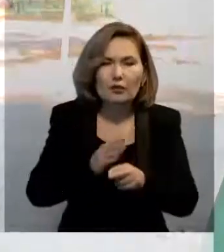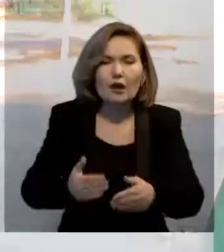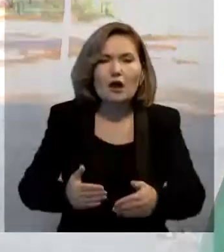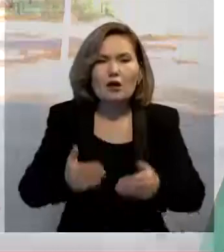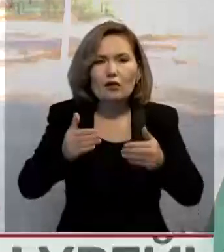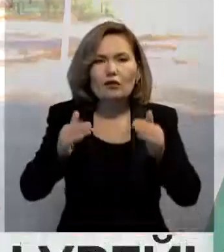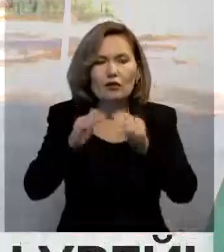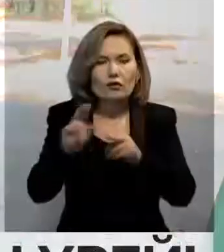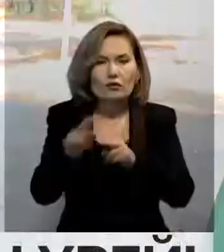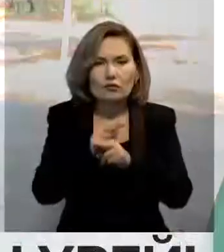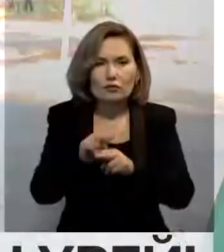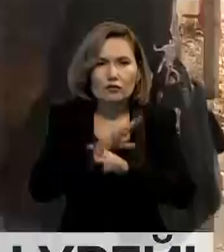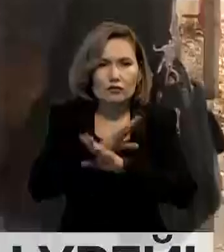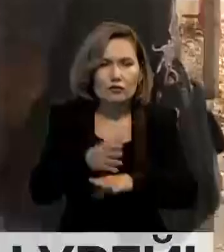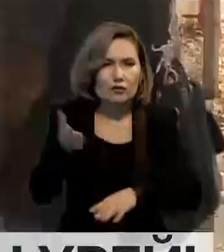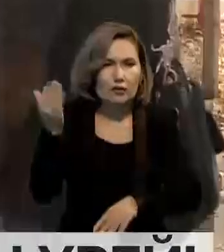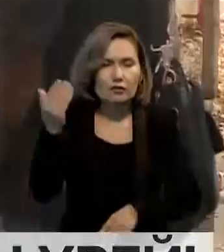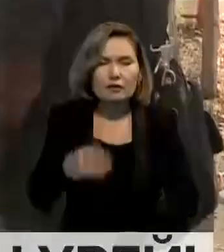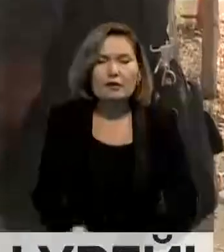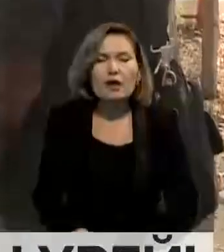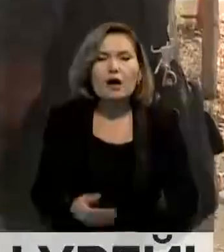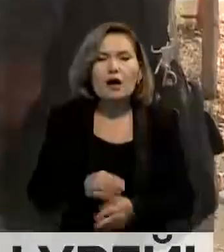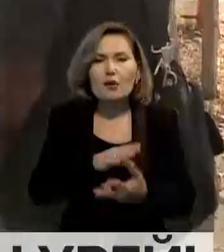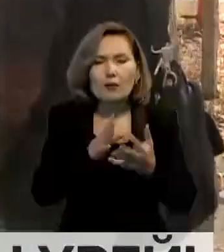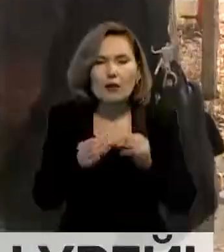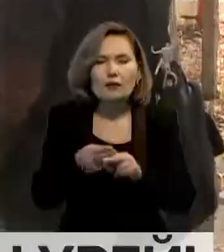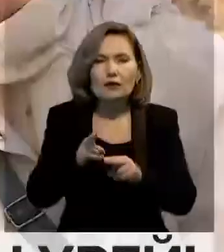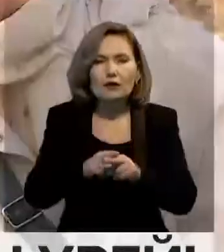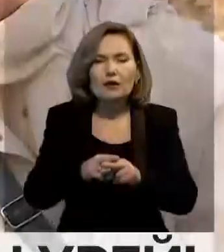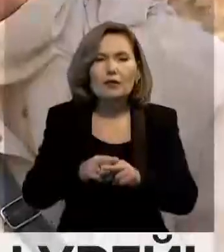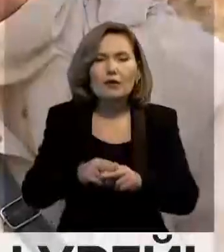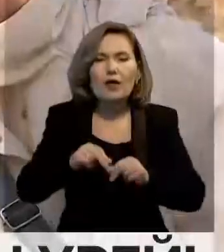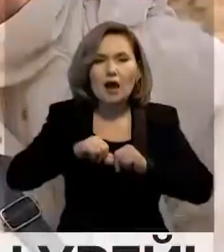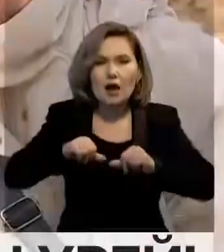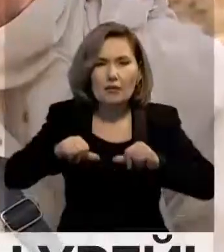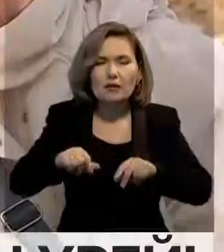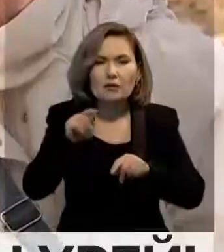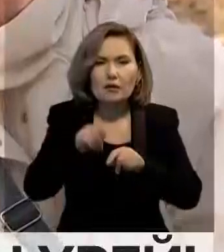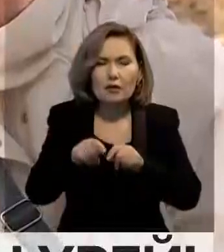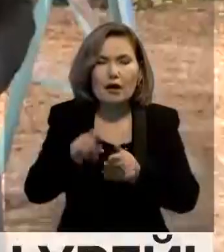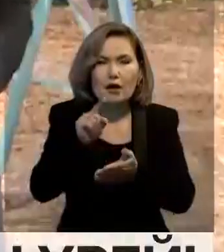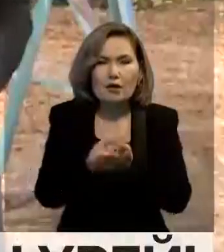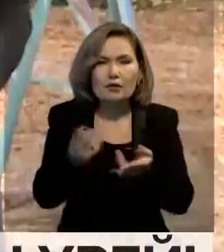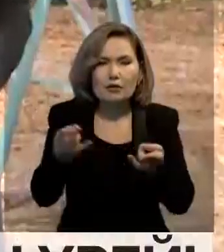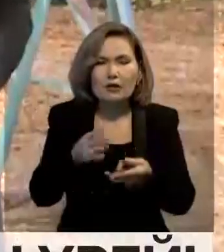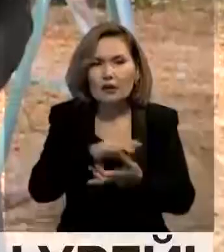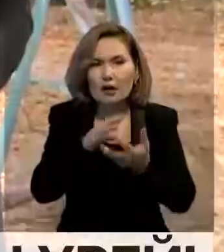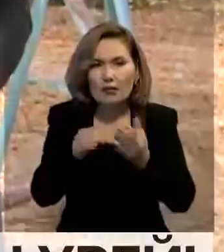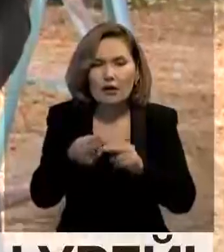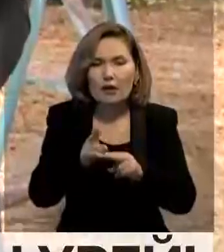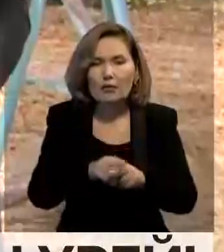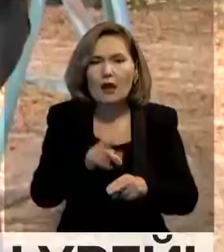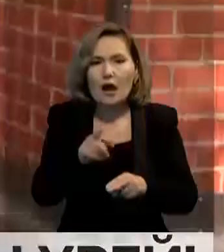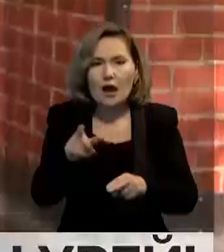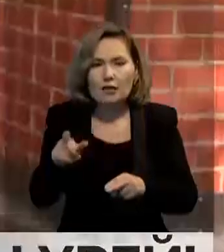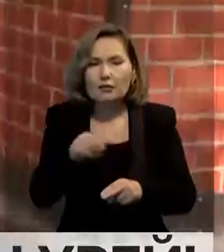жұмыстары жасалған жоқ. Инженерная коммуникация. Зақым келген көлемді анықтау үшін әуелі сараптама жасалуы тиіс дейді әкімдіктегілер. Бұл да тұрғындардың